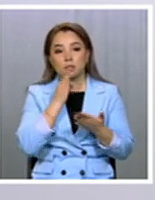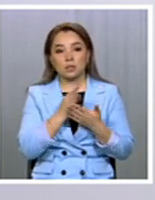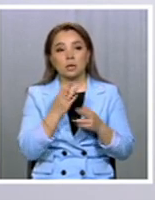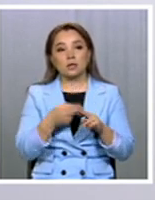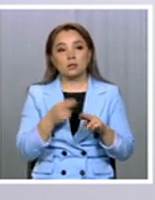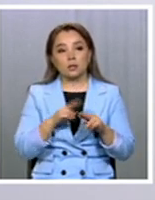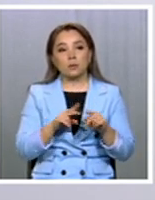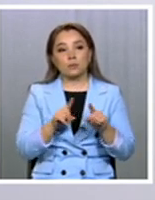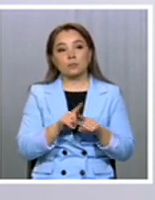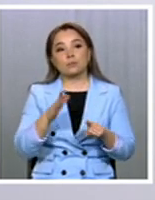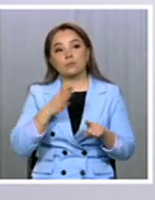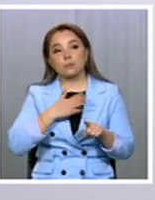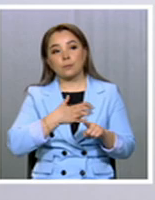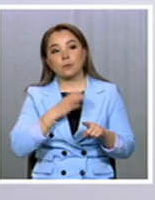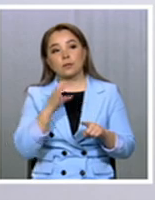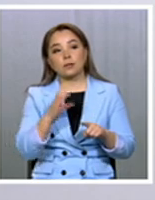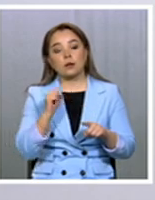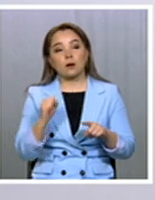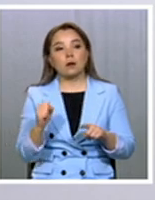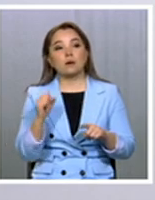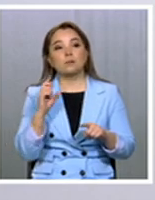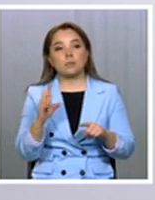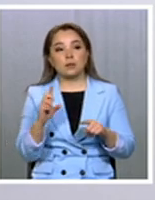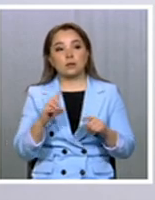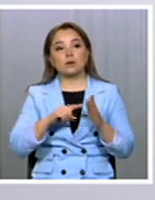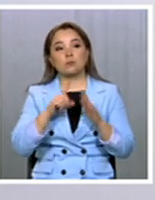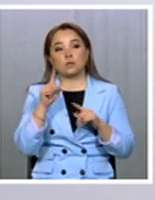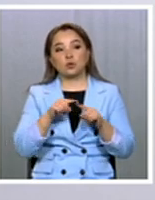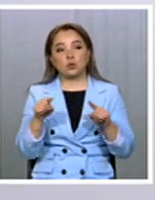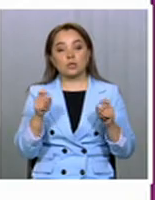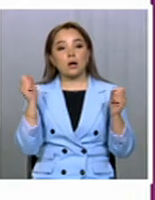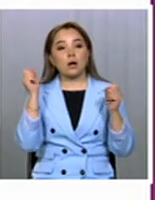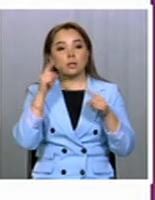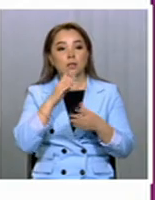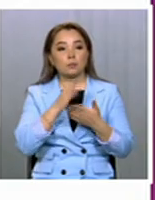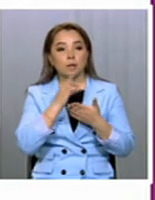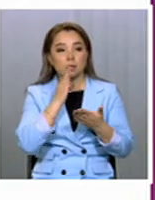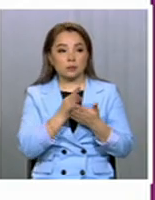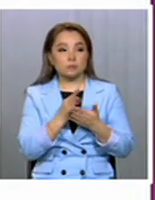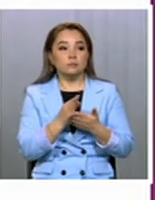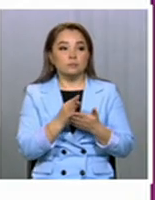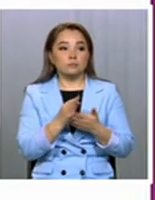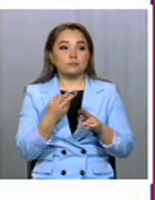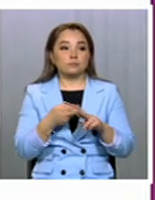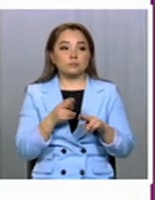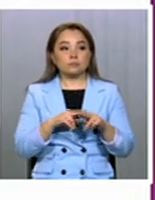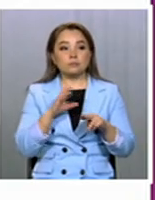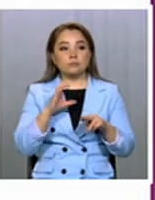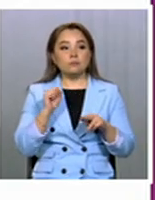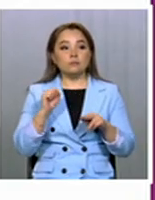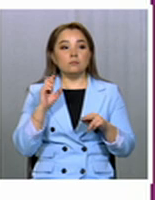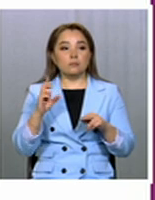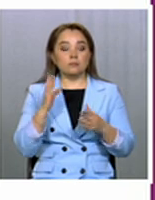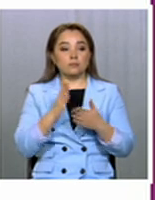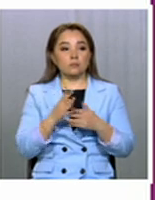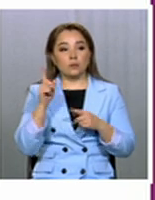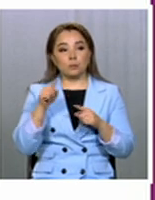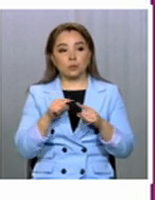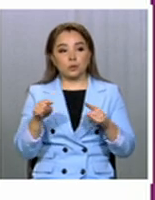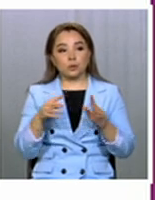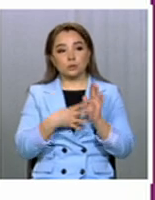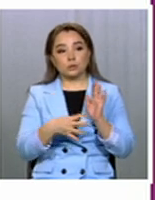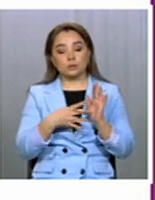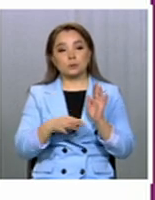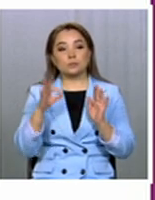осыдан біз САБ бұрышын анықтай аламыз. Яғни, САБ бұрышын табу үшін 90